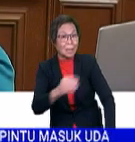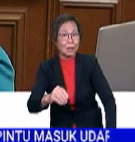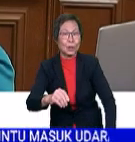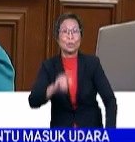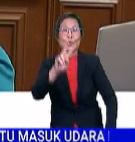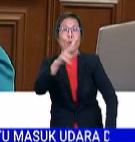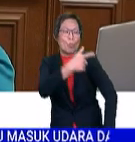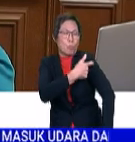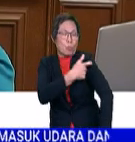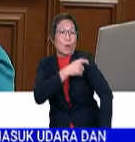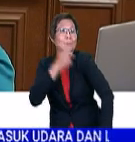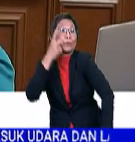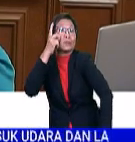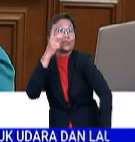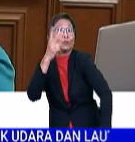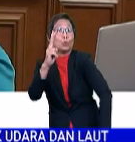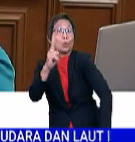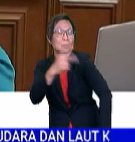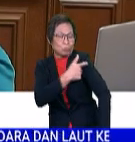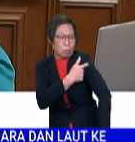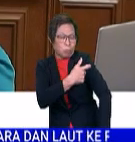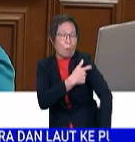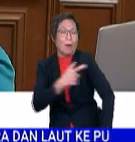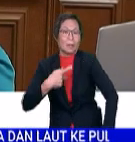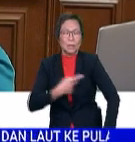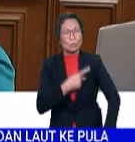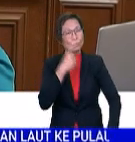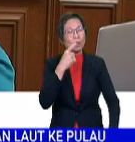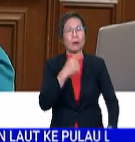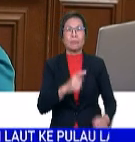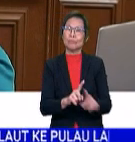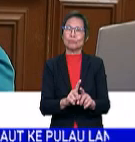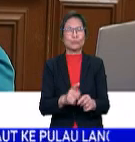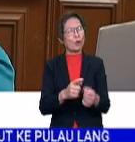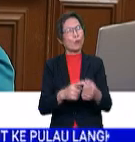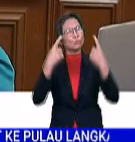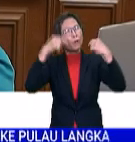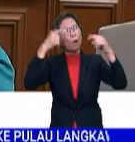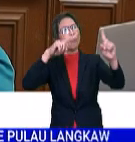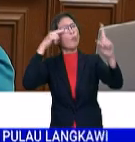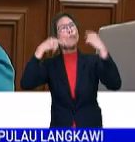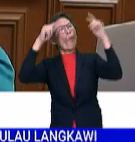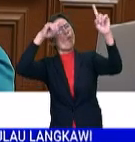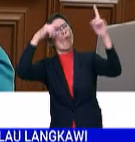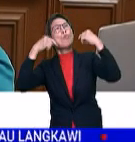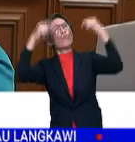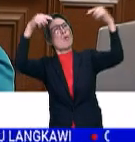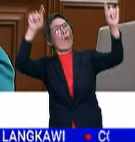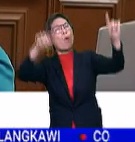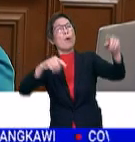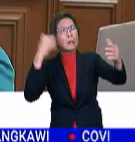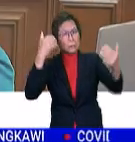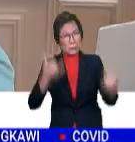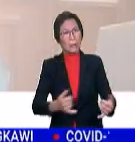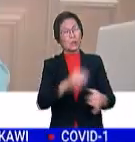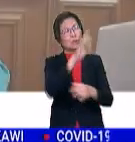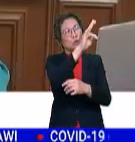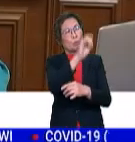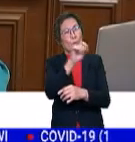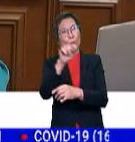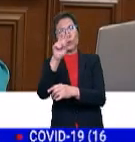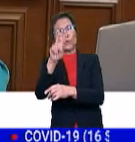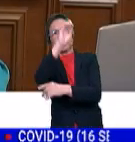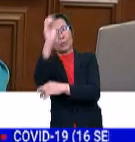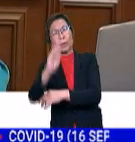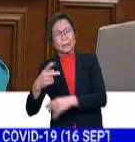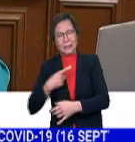dua dos. So kalau kita lihat yang ini, kita telah jauh mencapai sebenarnya. Kita sekarang ni mencapai 70.2%. Walaupun